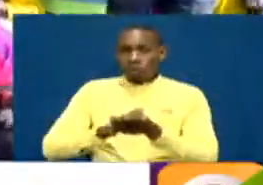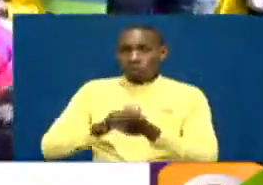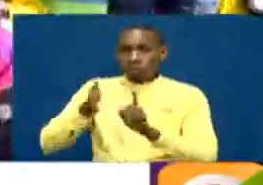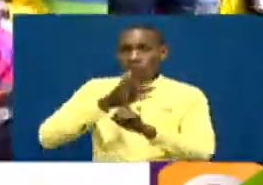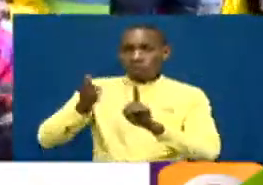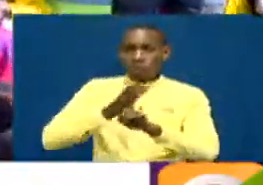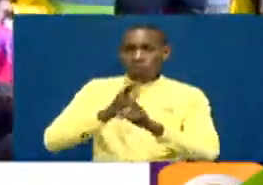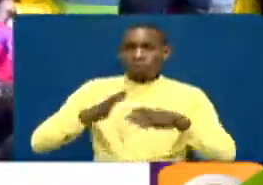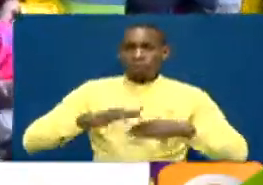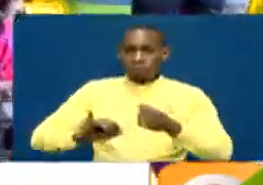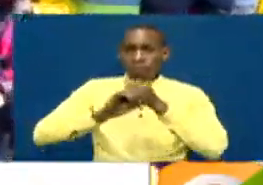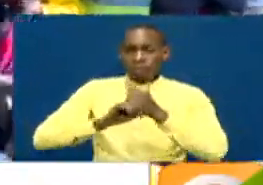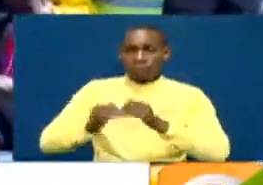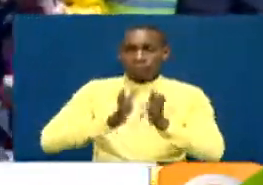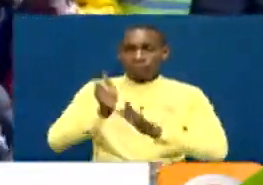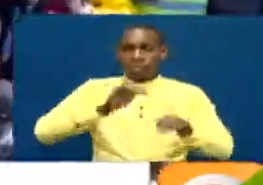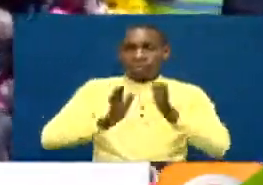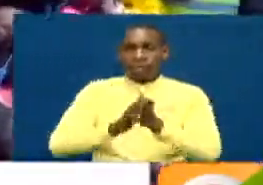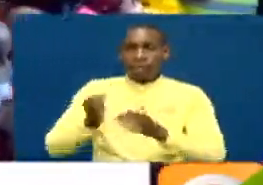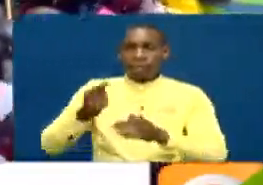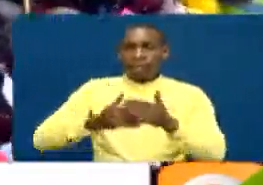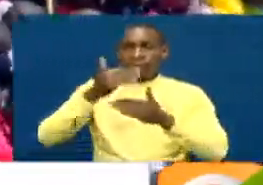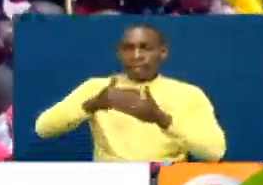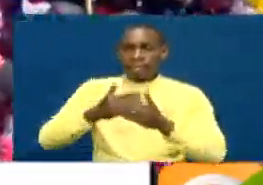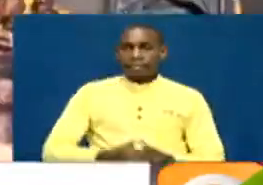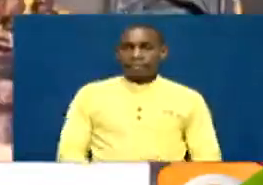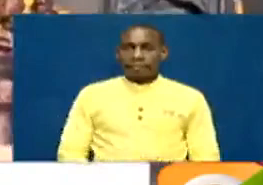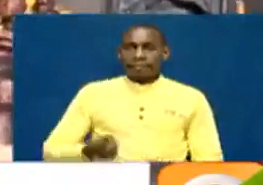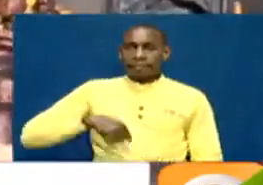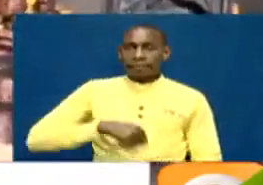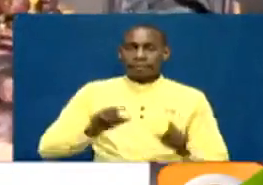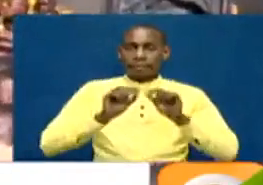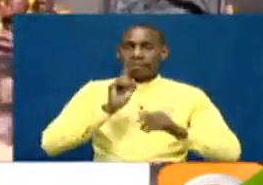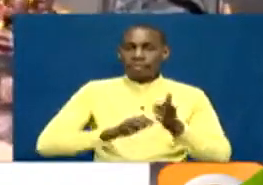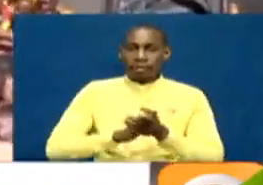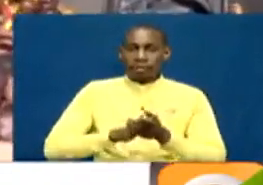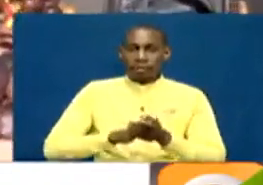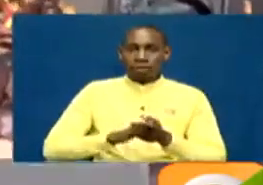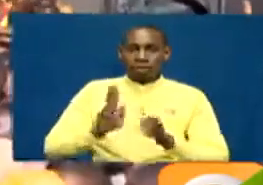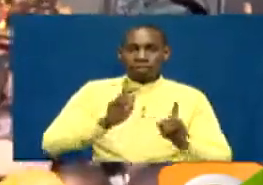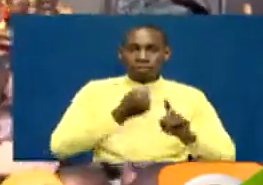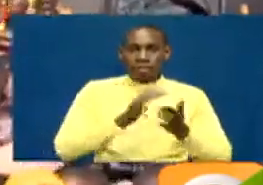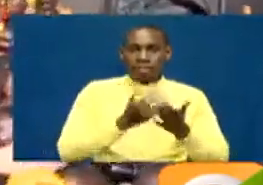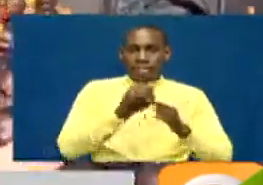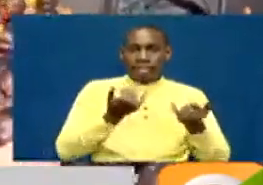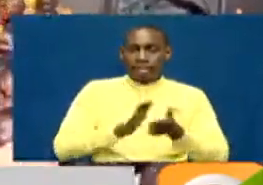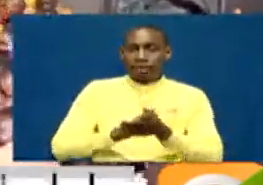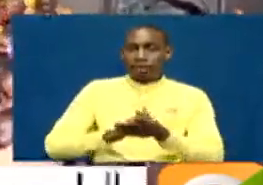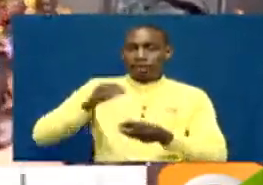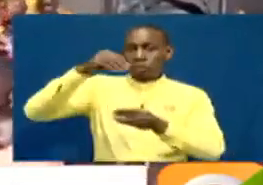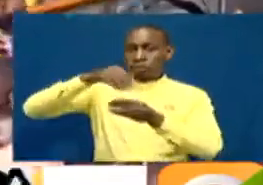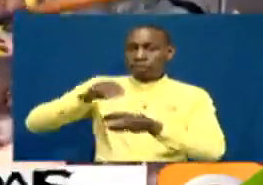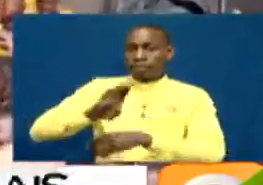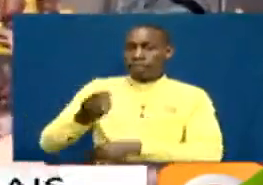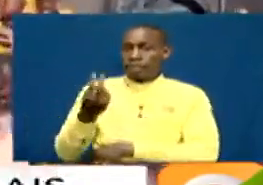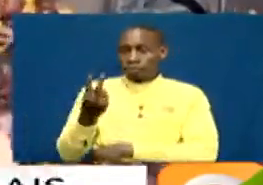wananchi kuwaunga mkono katika uchaguzi huo wa mwezi ujao. Tumesema kama Kenya Kwanza mwaka huu tunaweka bilioni